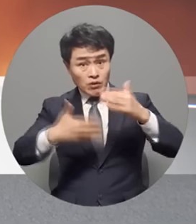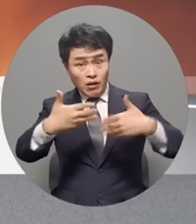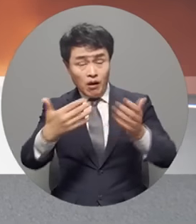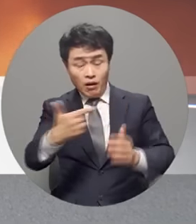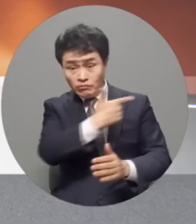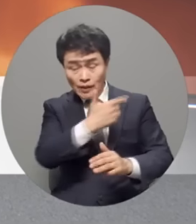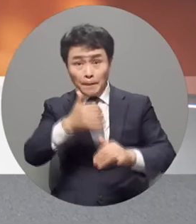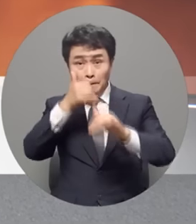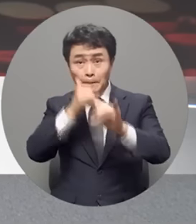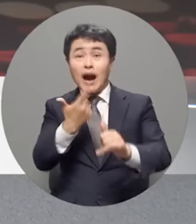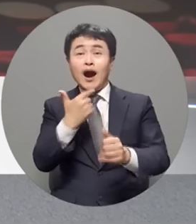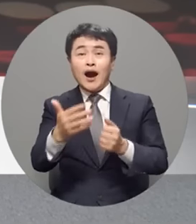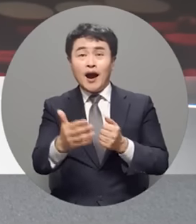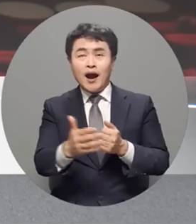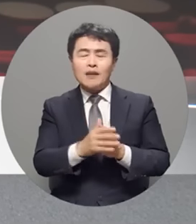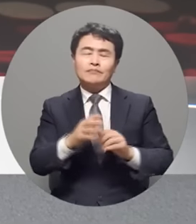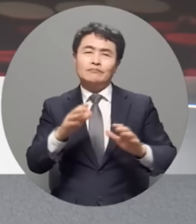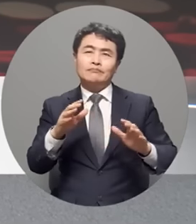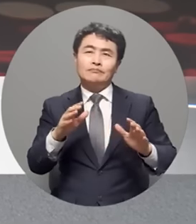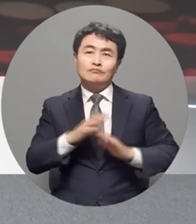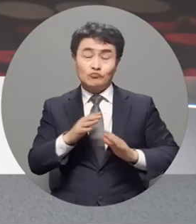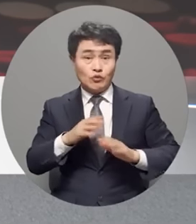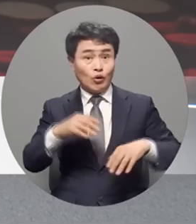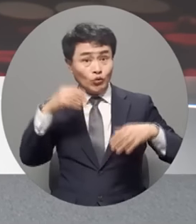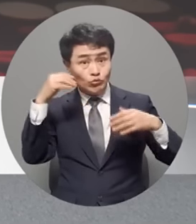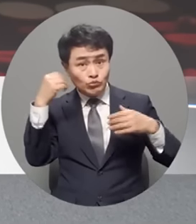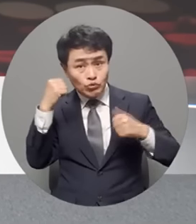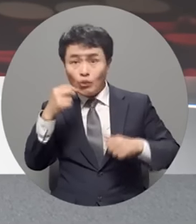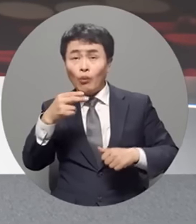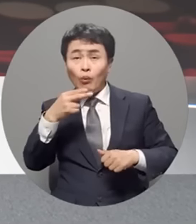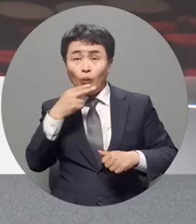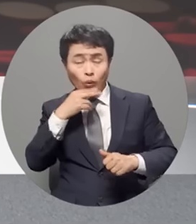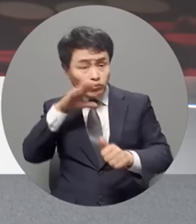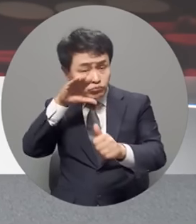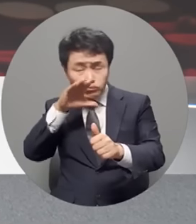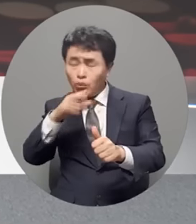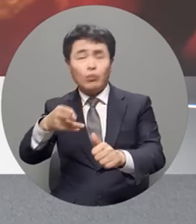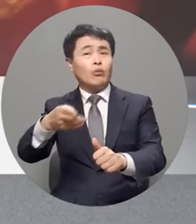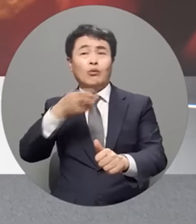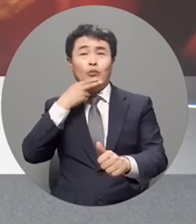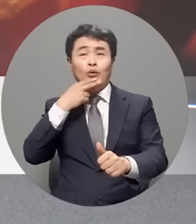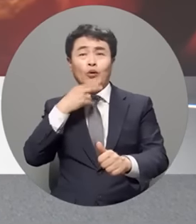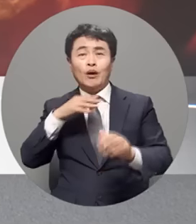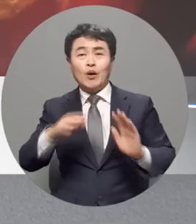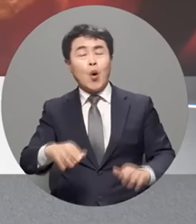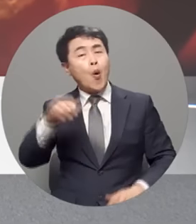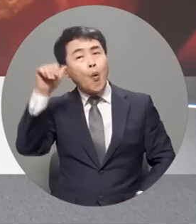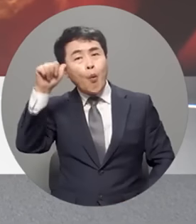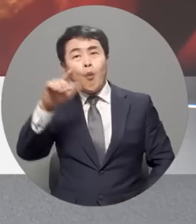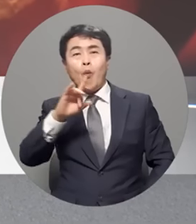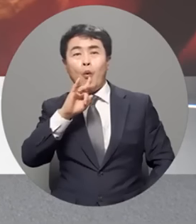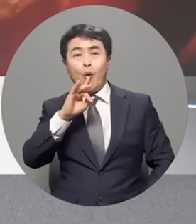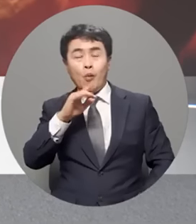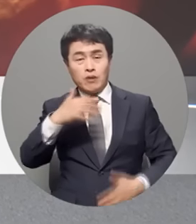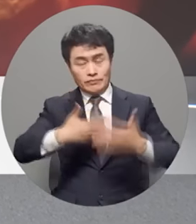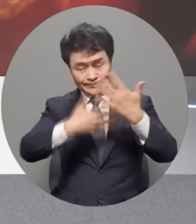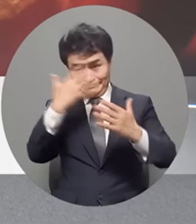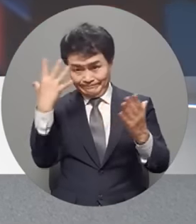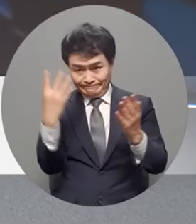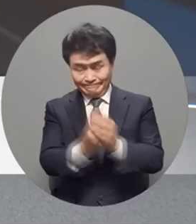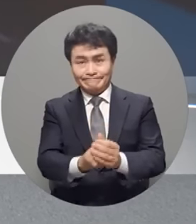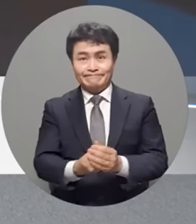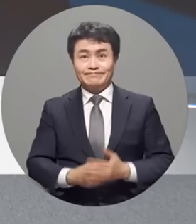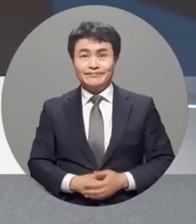대상을 받았는데요. 놀라운 점은 출연 배우도 실사 촬영도 전혀 없이 단 5일 만에 완성했다는